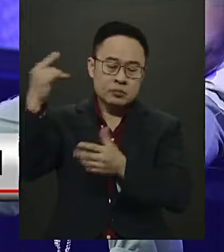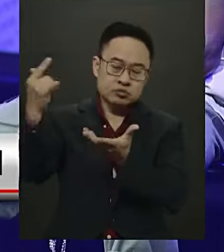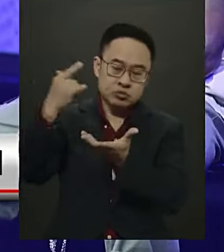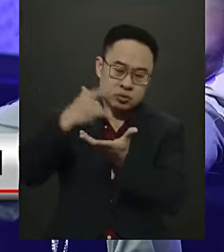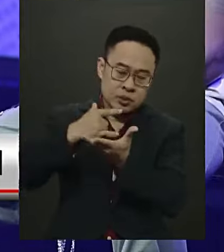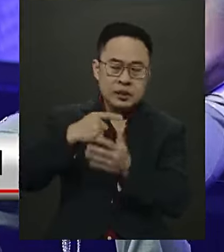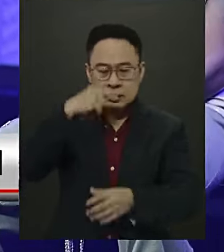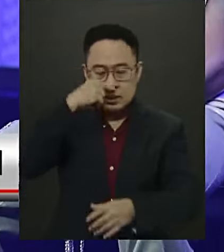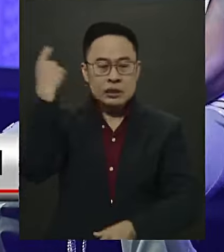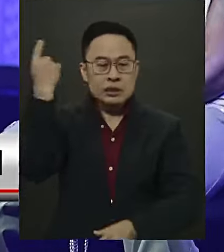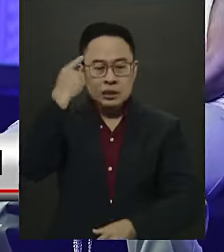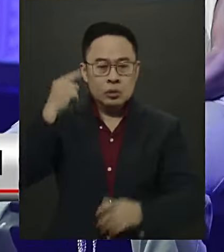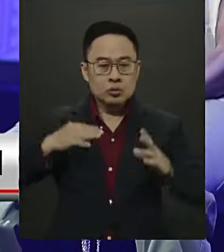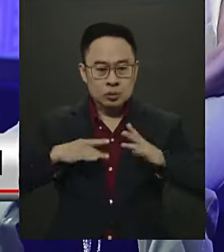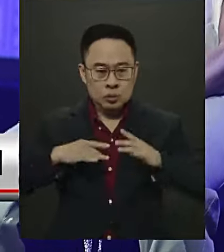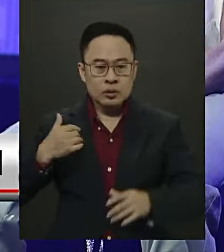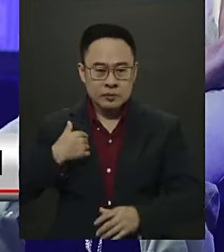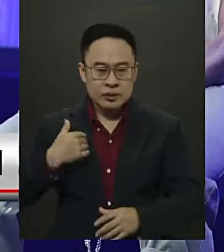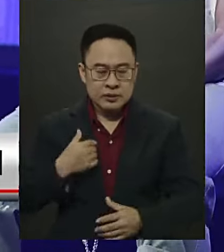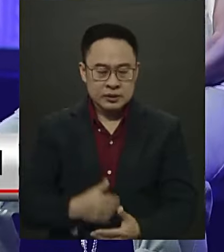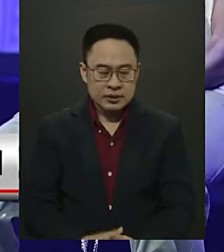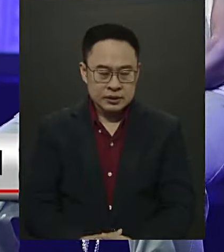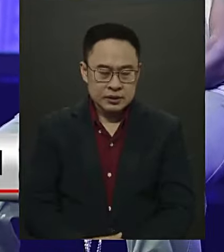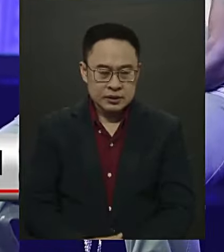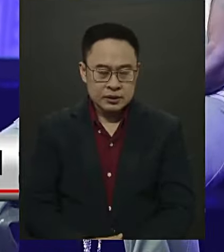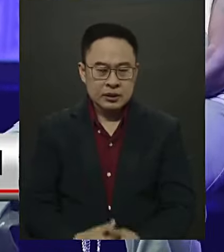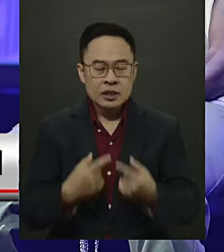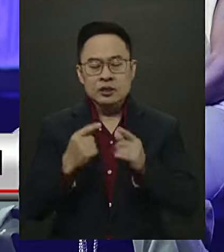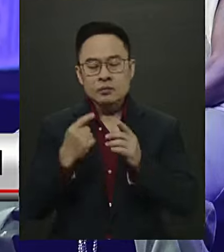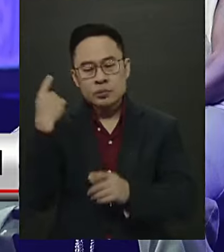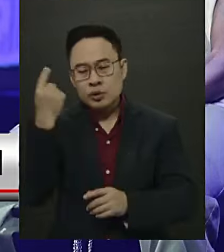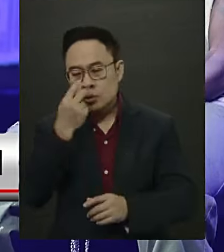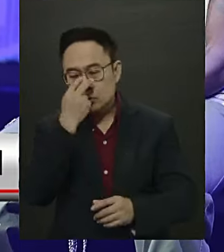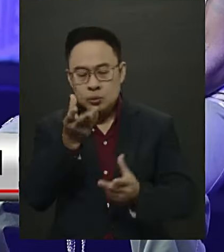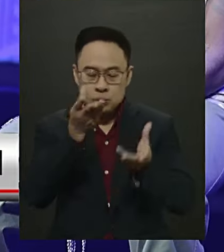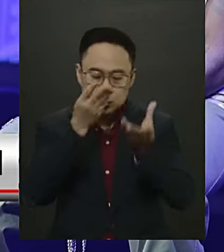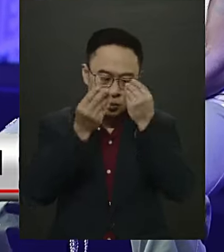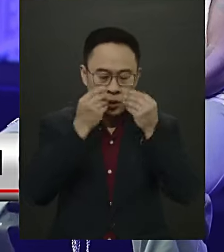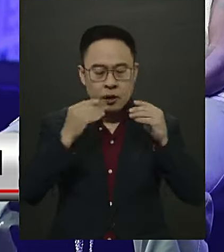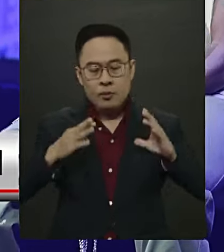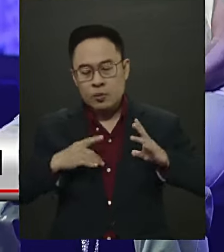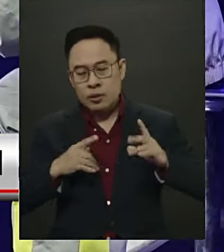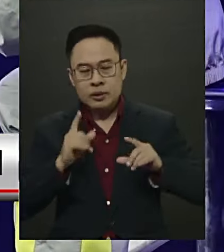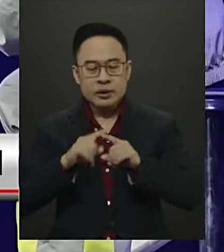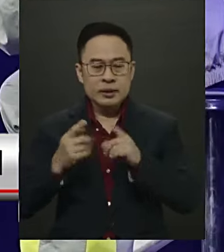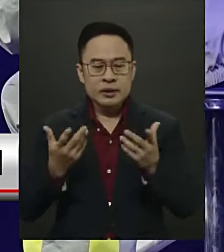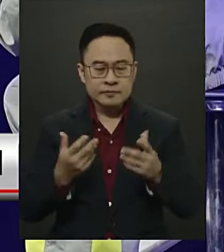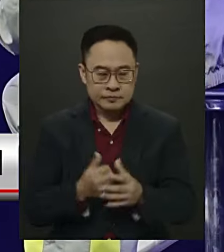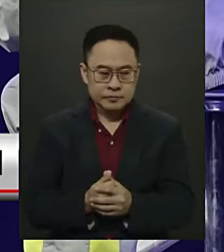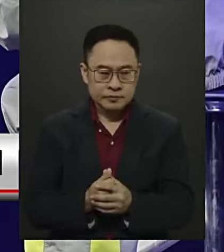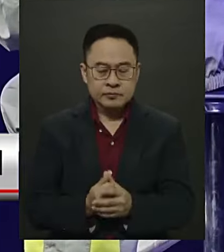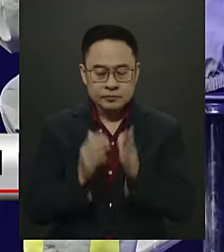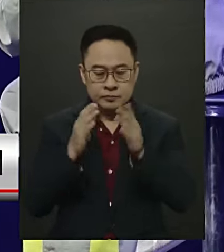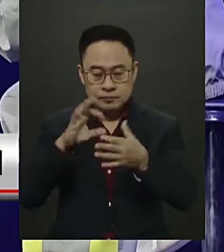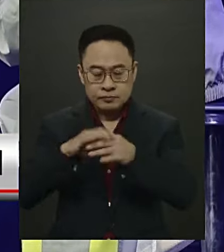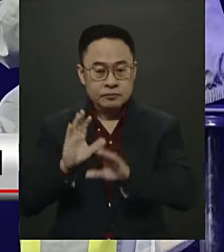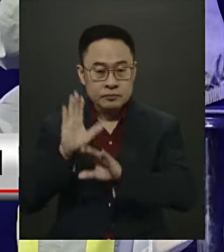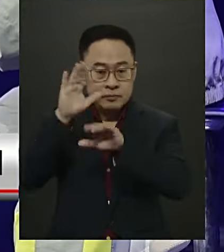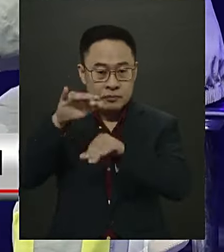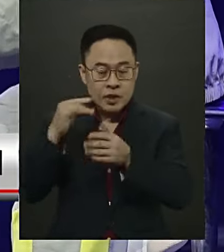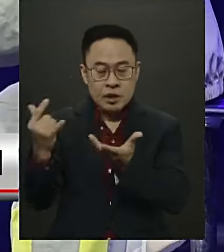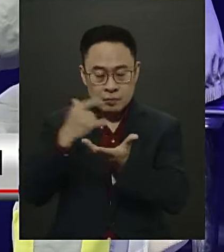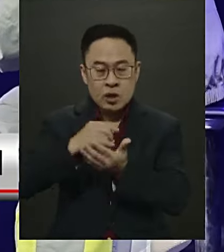งแรมที่เป็นหาดส่วนตัวหน่อยหรือว่าขึ้นเหนือหรืออะไรก็ตามแต่คือมีนักกีฬาบาสเกตบอลมาไทยแน่แต่ว่าการ